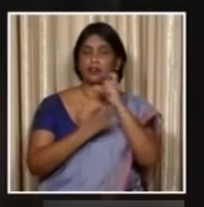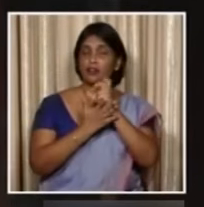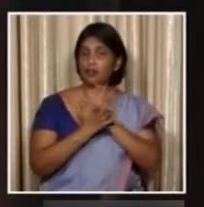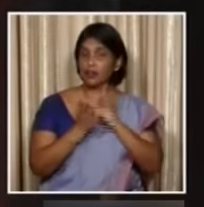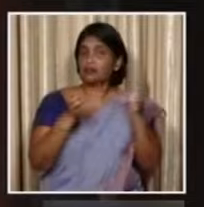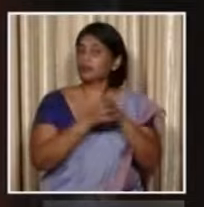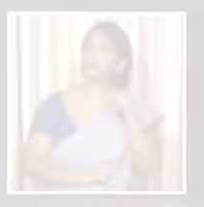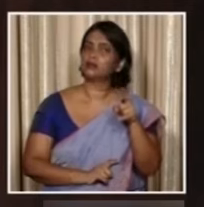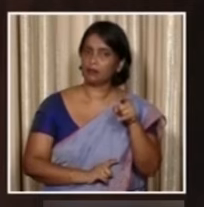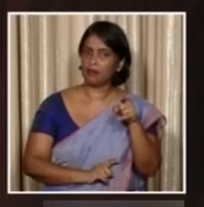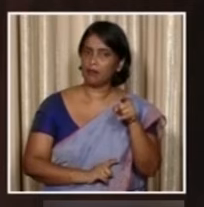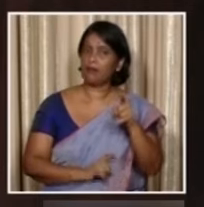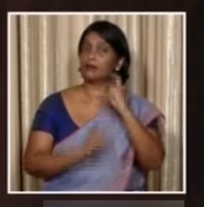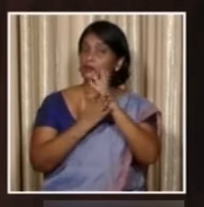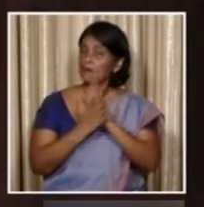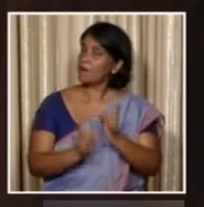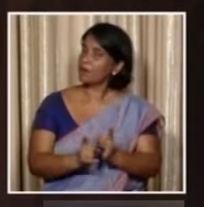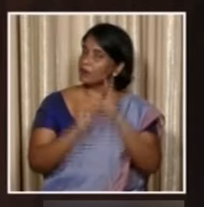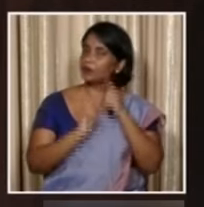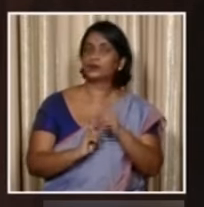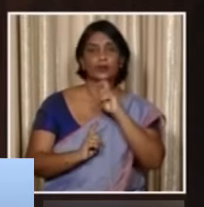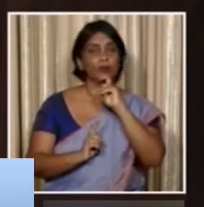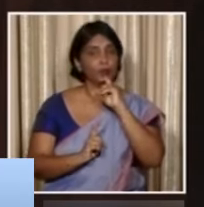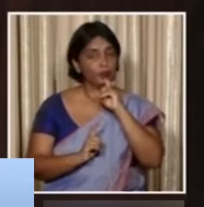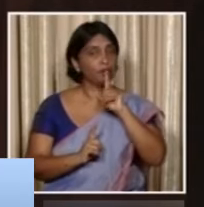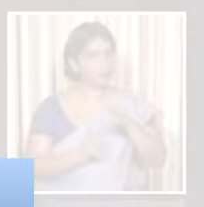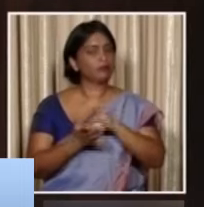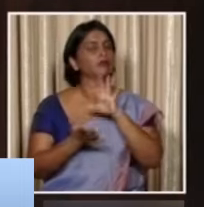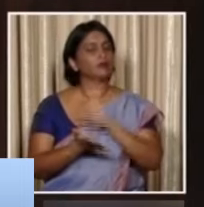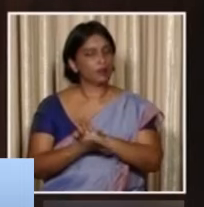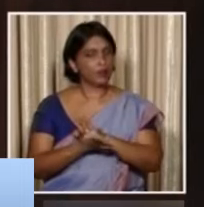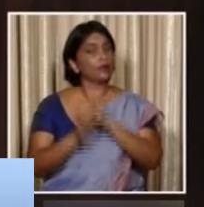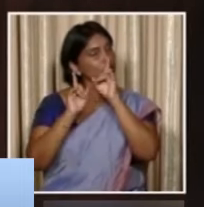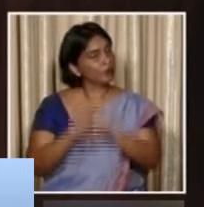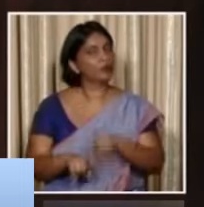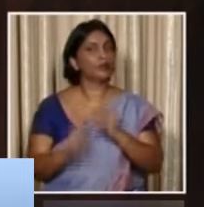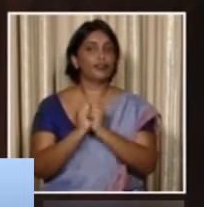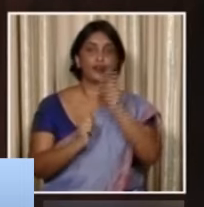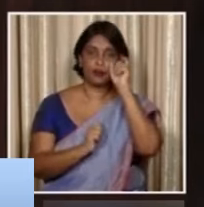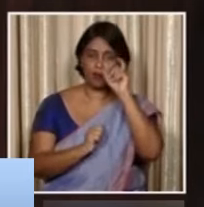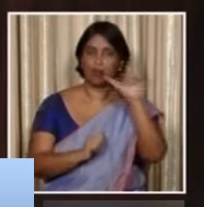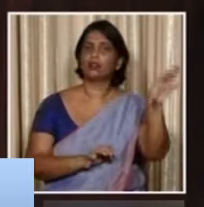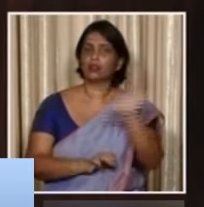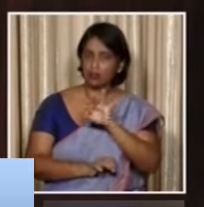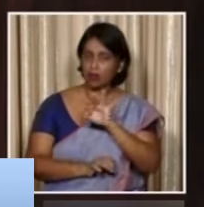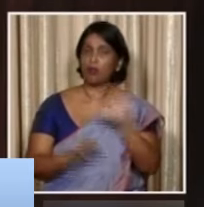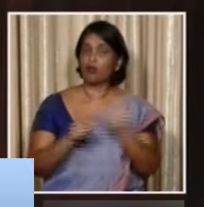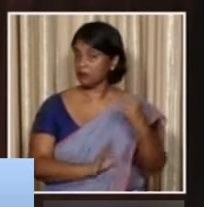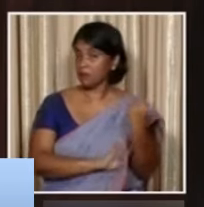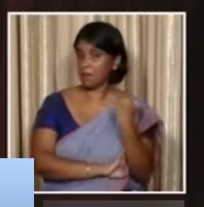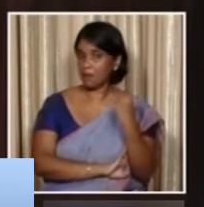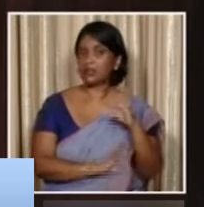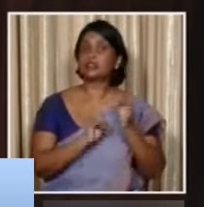සභාව කියලා කියන්නේ විධායක. විවස්ථානුකූලව ශ්‍රේෂ්ඨාධිකරණේ දීලා තියෙන තීන්දුවක්, ඒ අනුව වැඩ බලන පත්වීමක් කරන්න සම්පූර්ණ බලය